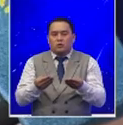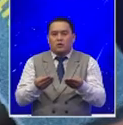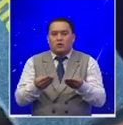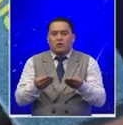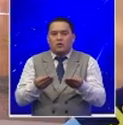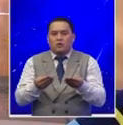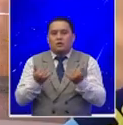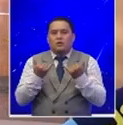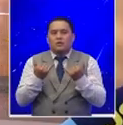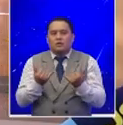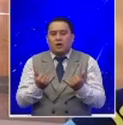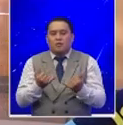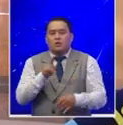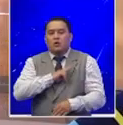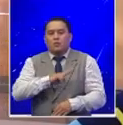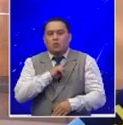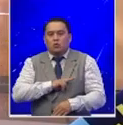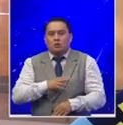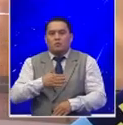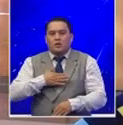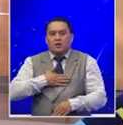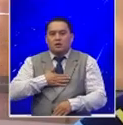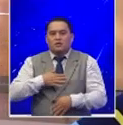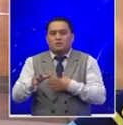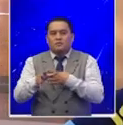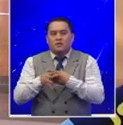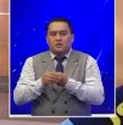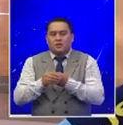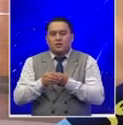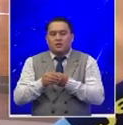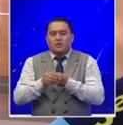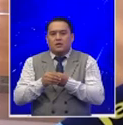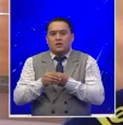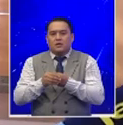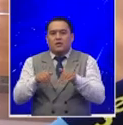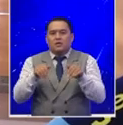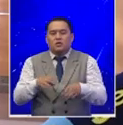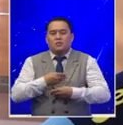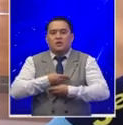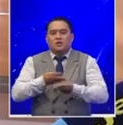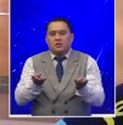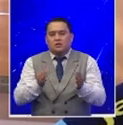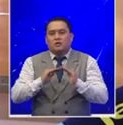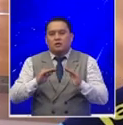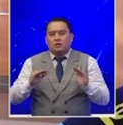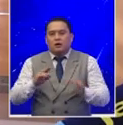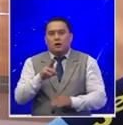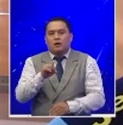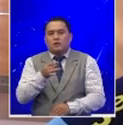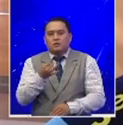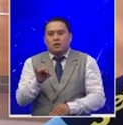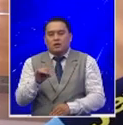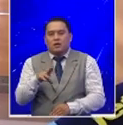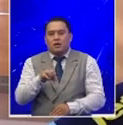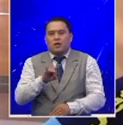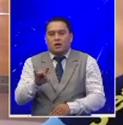Данные роутеры мы сначала именно хотим раздать детям Карасайского,